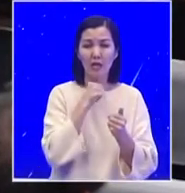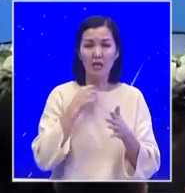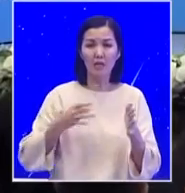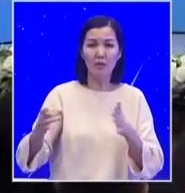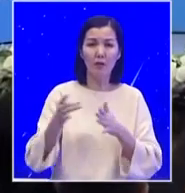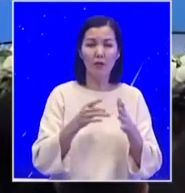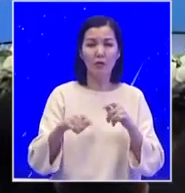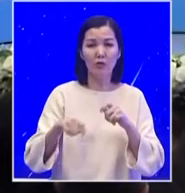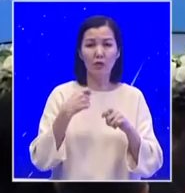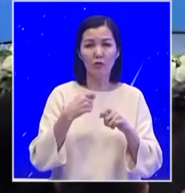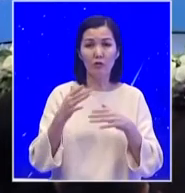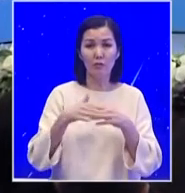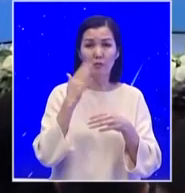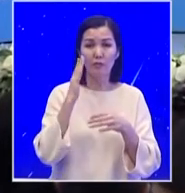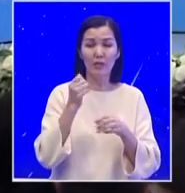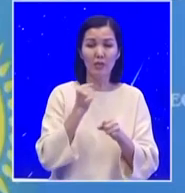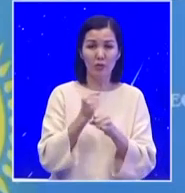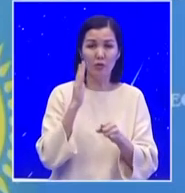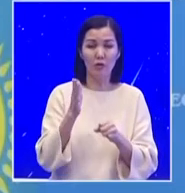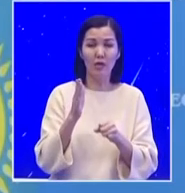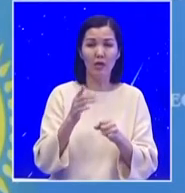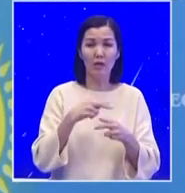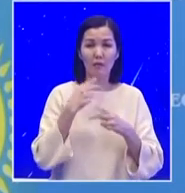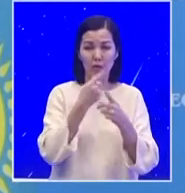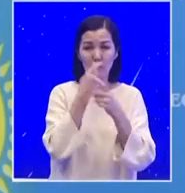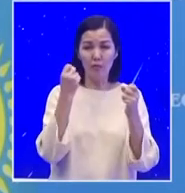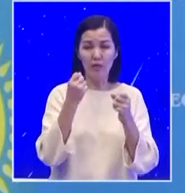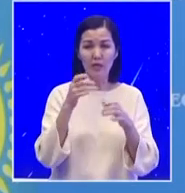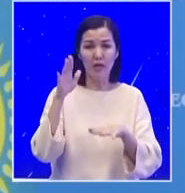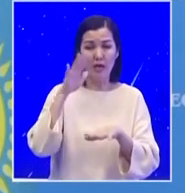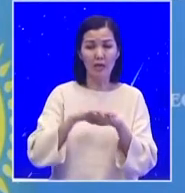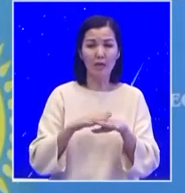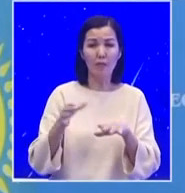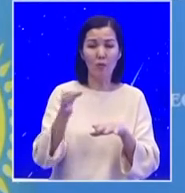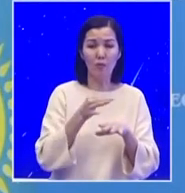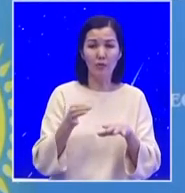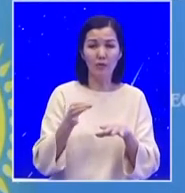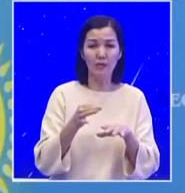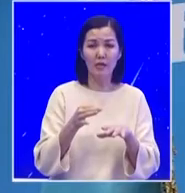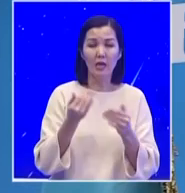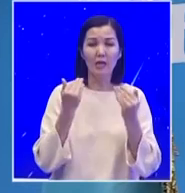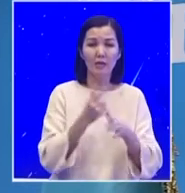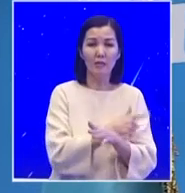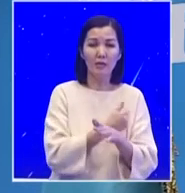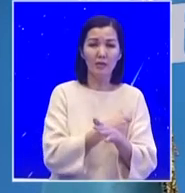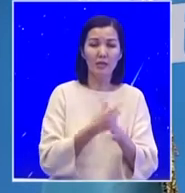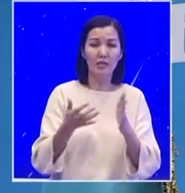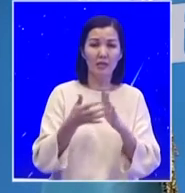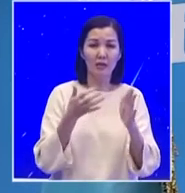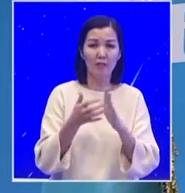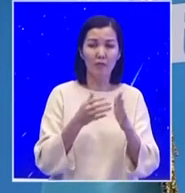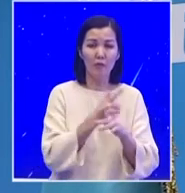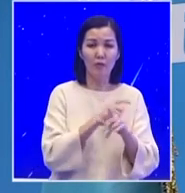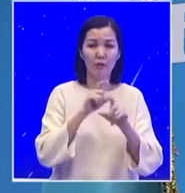К нарушителям будут применяться строгие меры, предупредил Амандык Баталов. Проблемы дефицита квалифицированных медицинских работников и